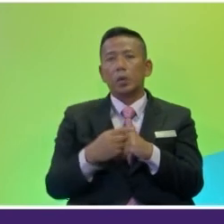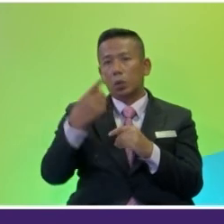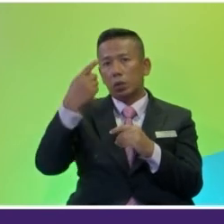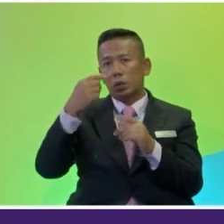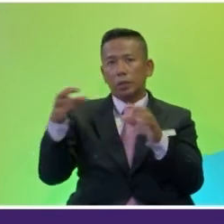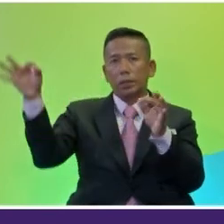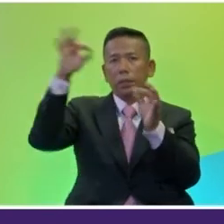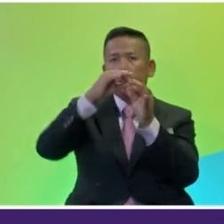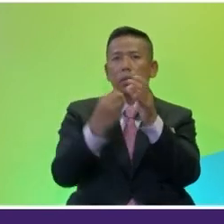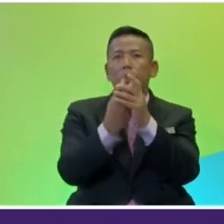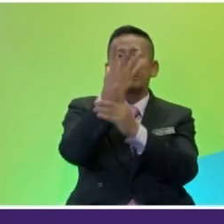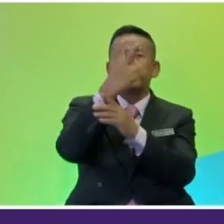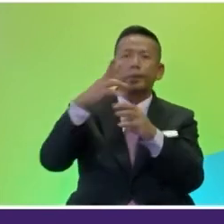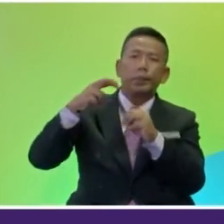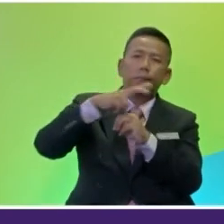mikrorganisasi